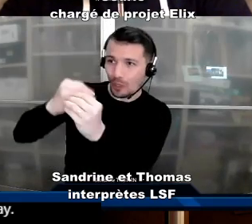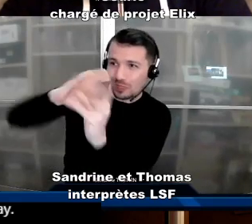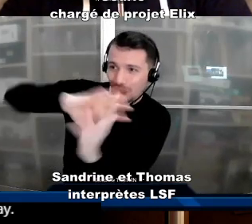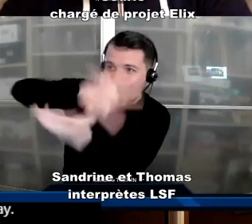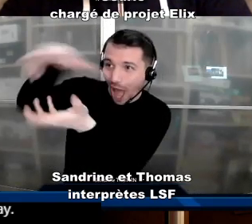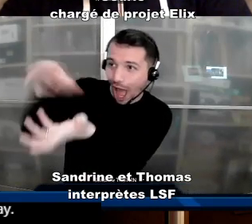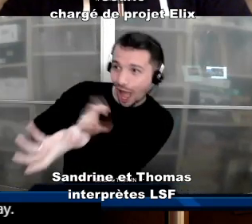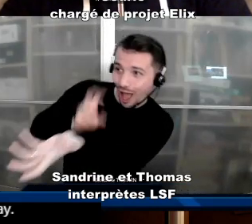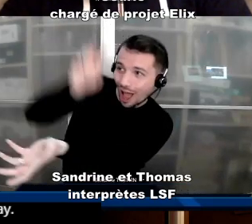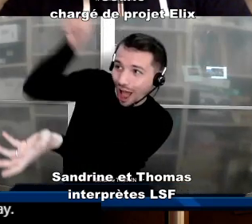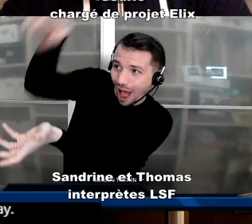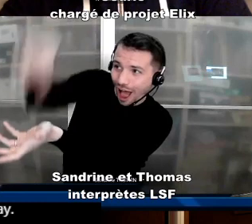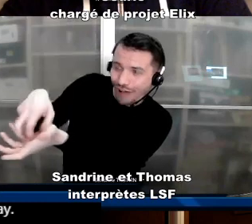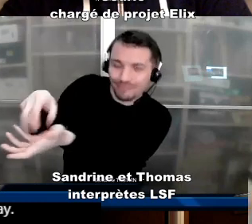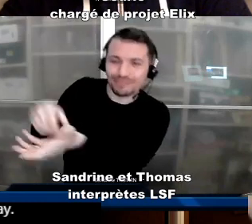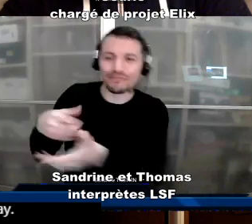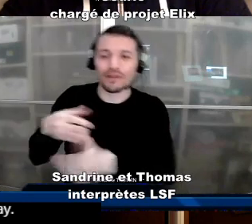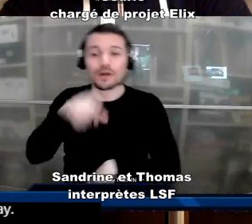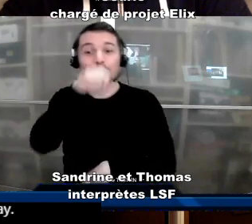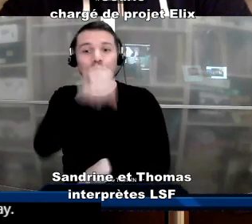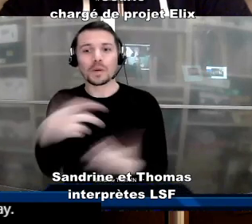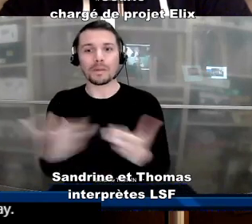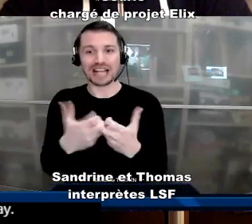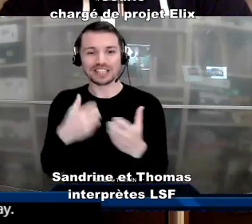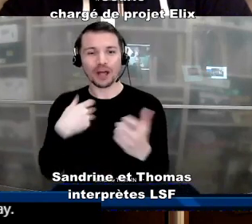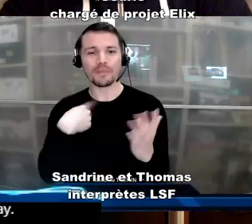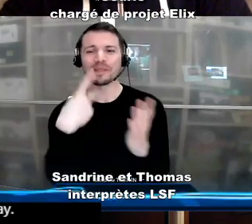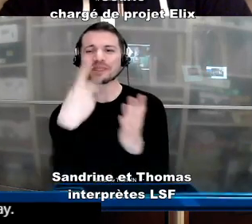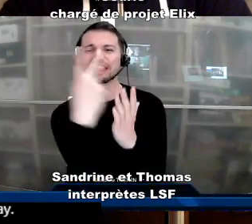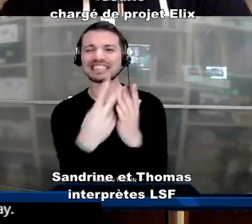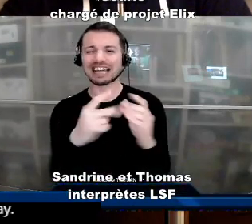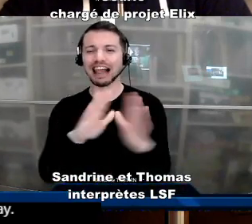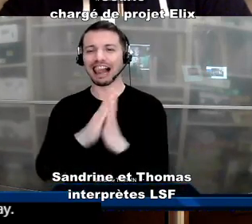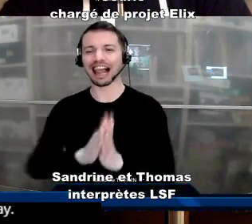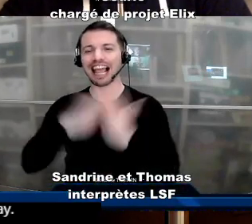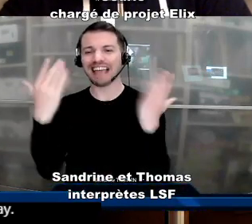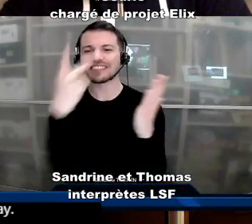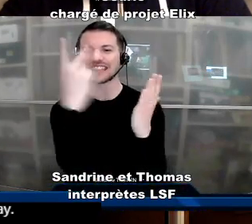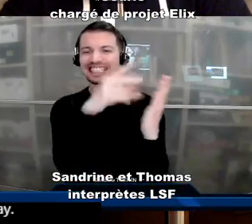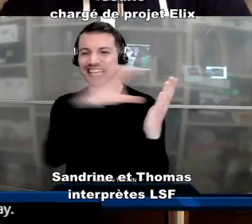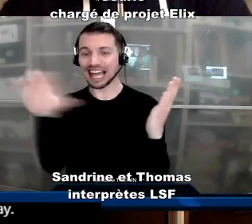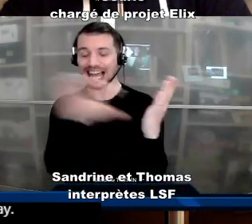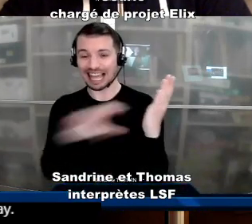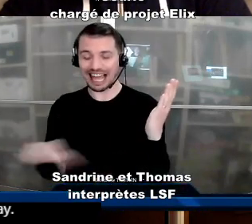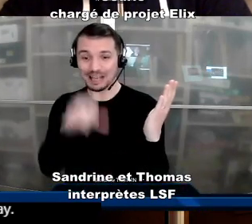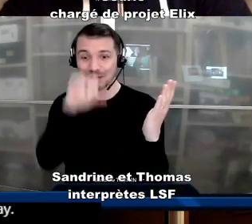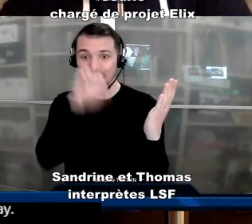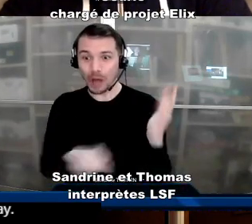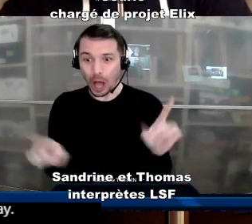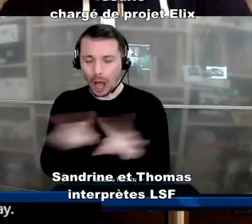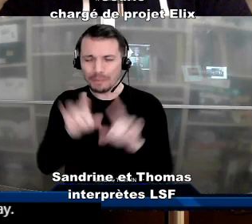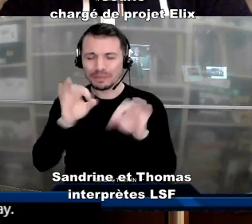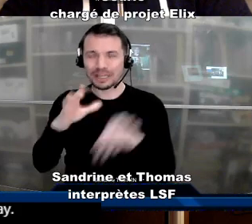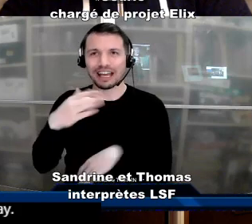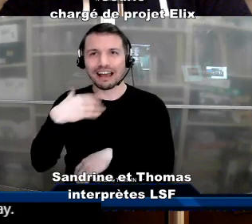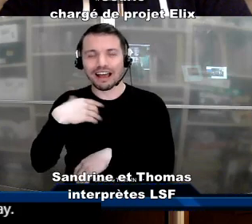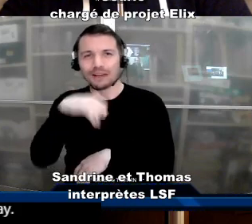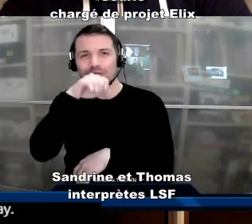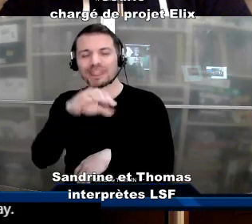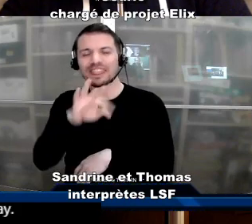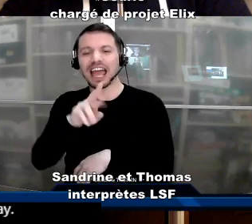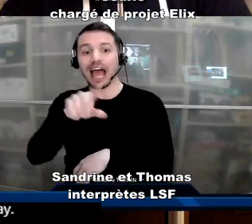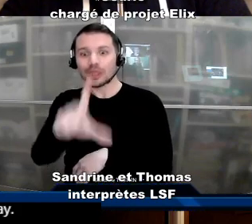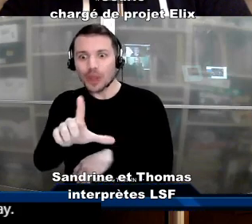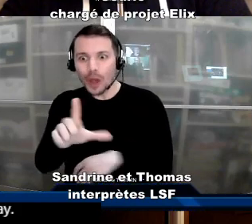Moi je suis fan de comics, souvent je dis quand j'ai découvert la culture sourde, j'ai eu l'impression d'arriver sur Terre 2. C'est vraiment je me suis dit, mais